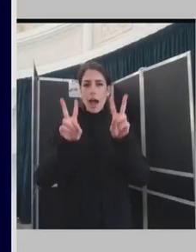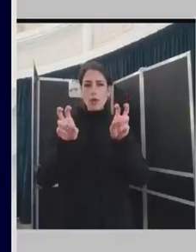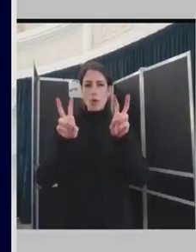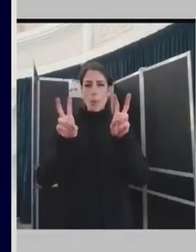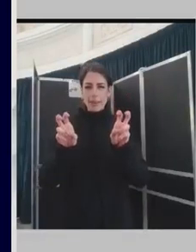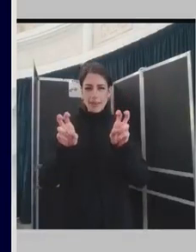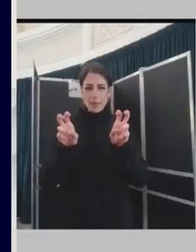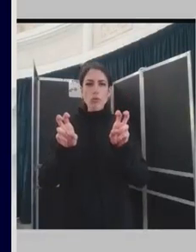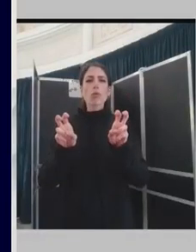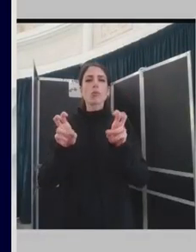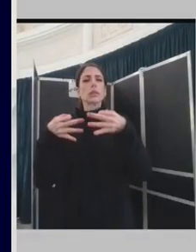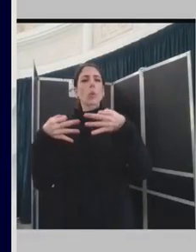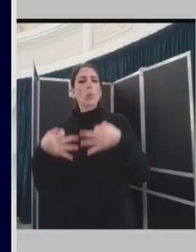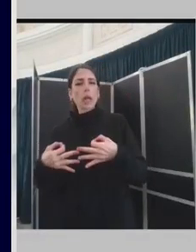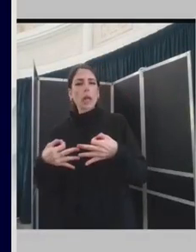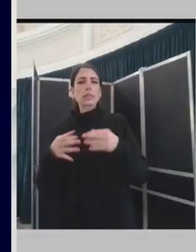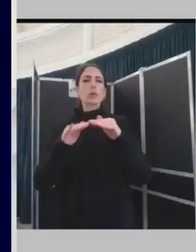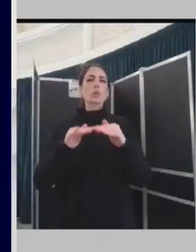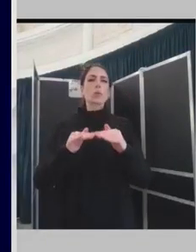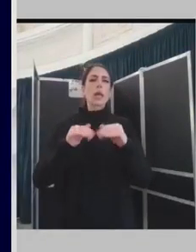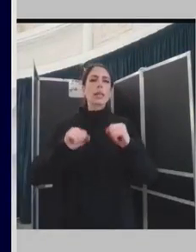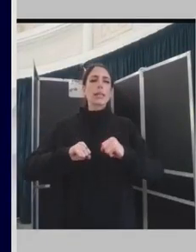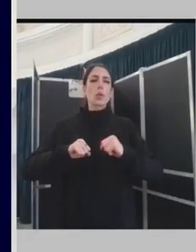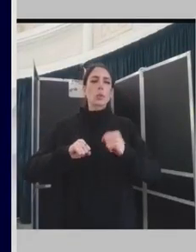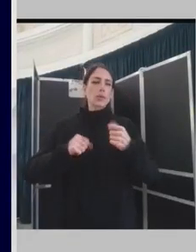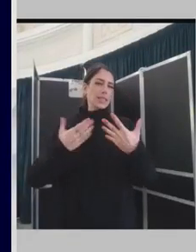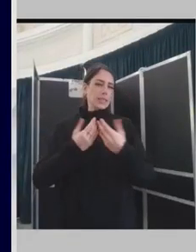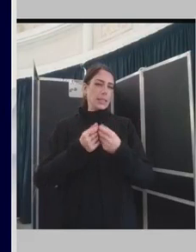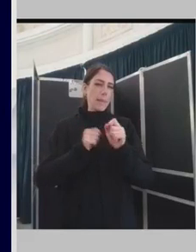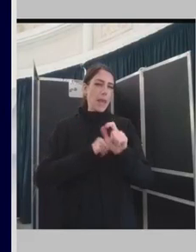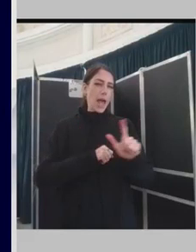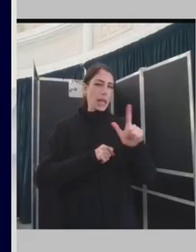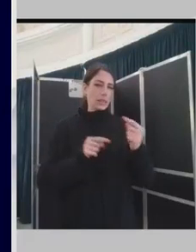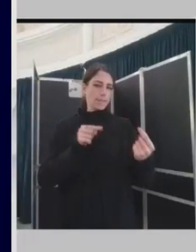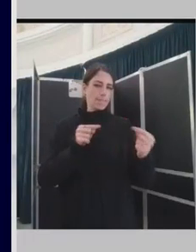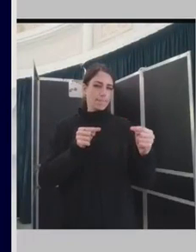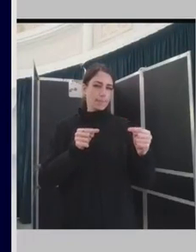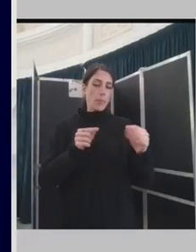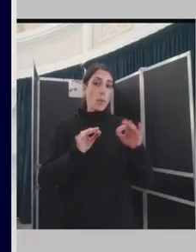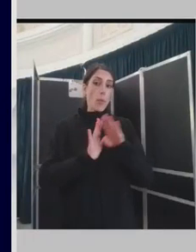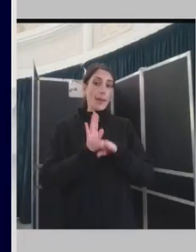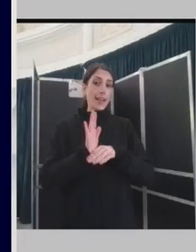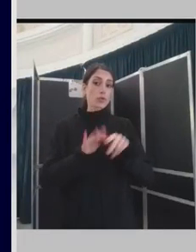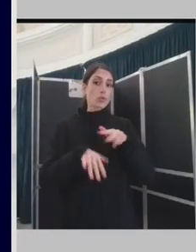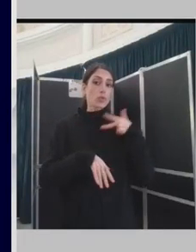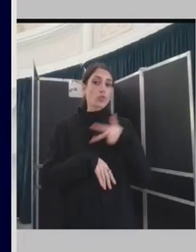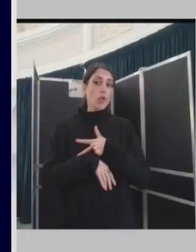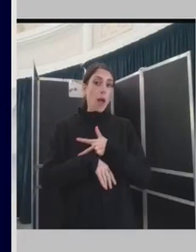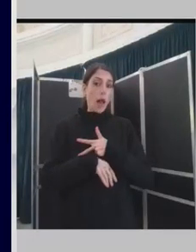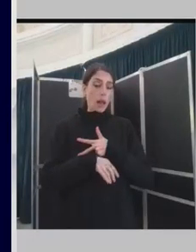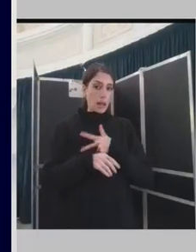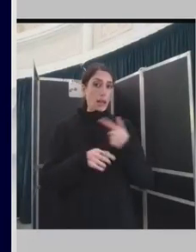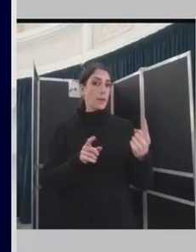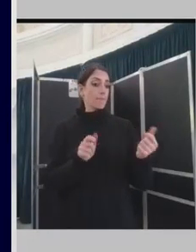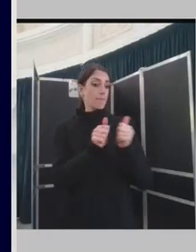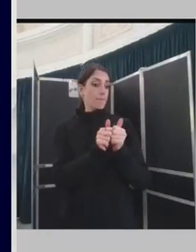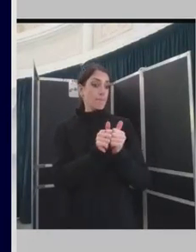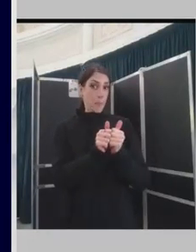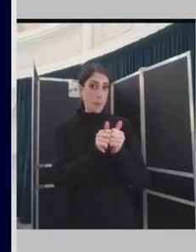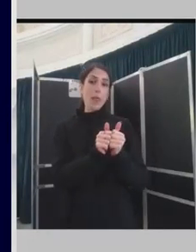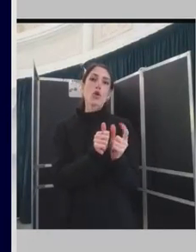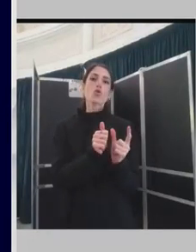di tutela della salute assieme alla ASL, che scrive il piano sociale assieme a noi, quindi è il nostro primo